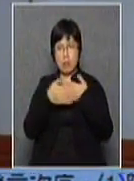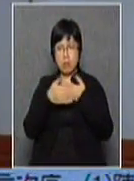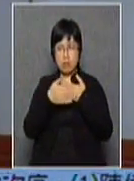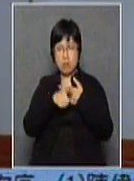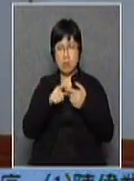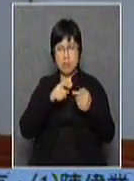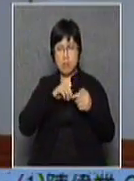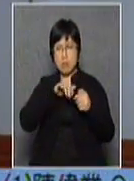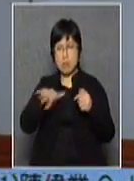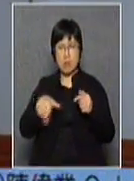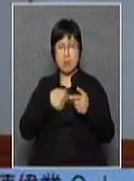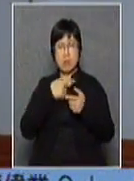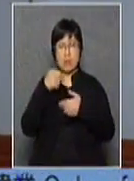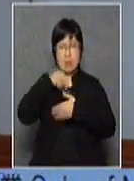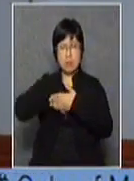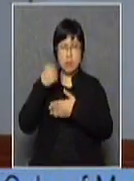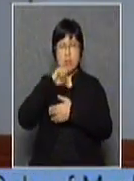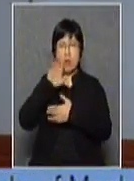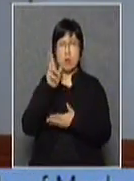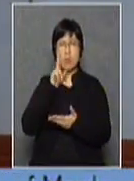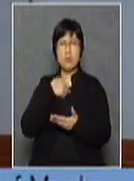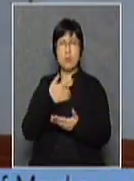發展潛力。即是講完等於沒有講。